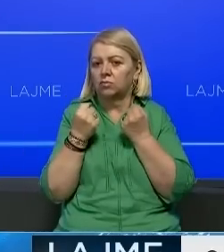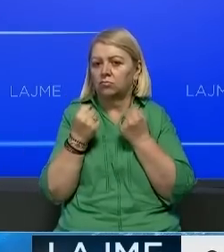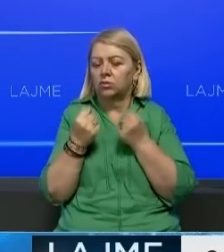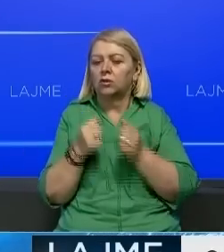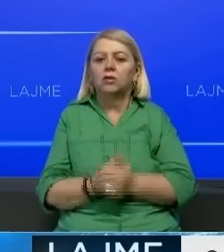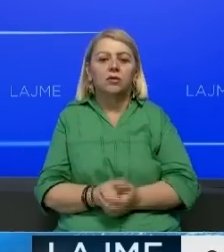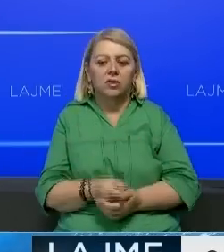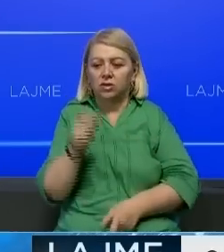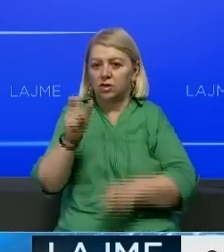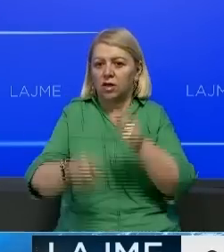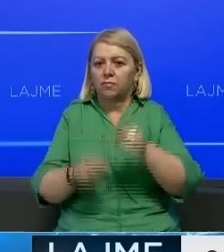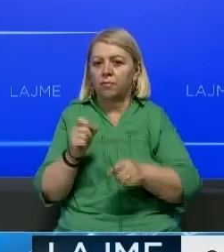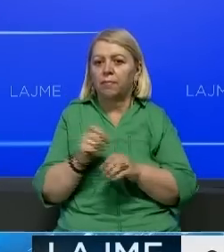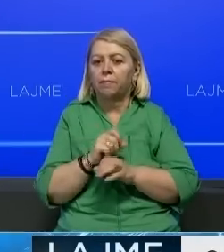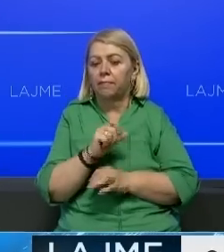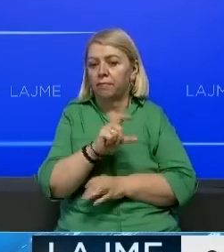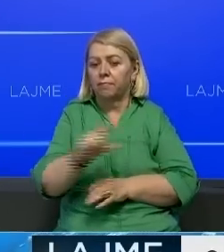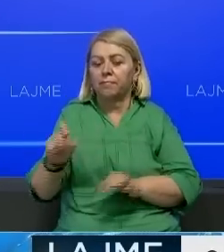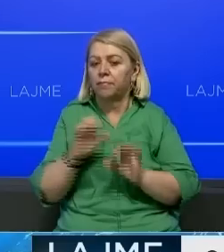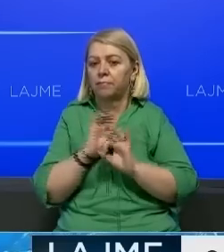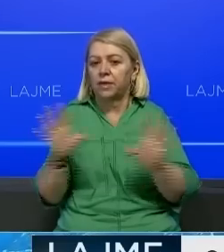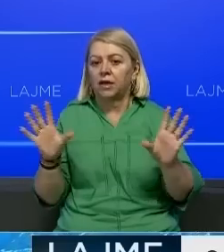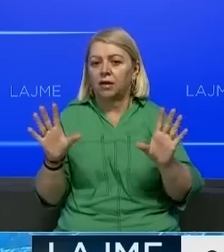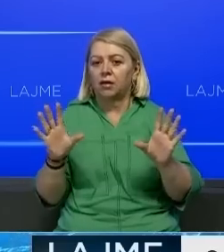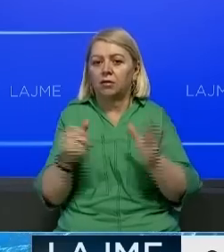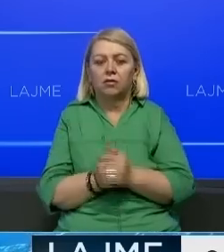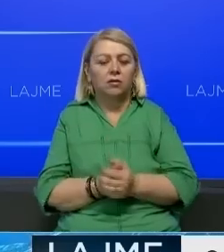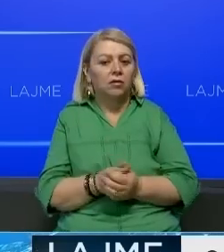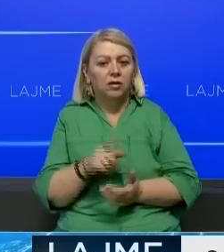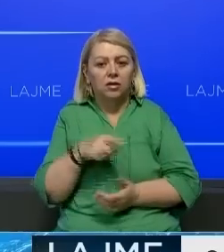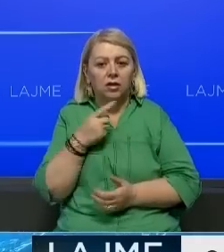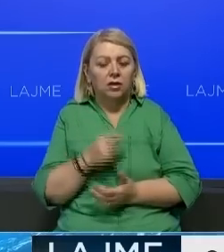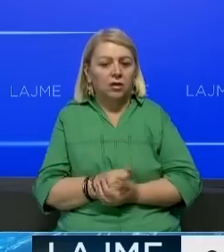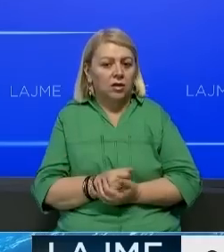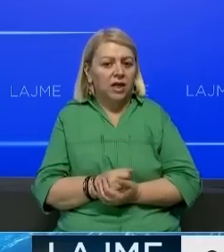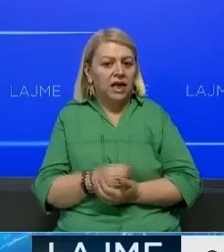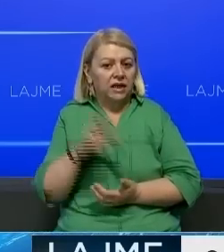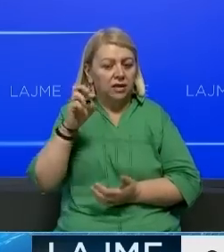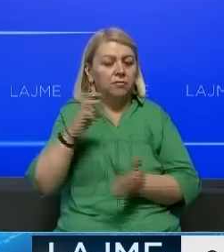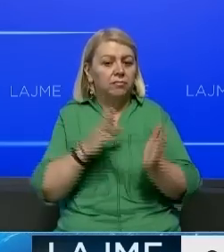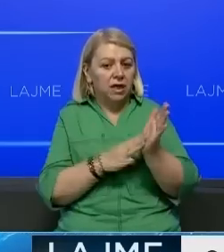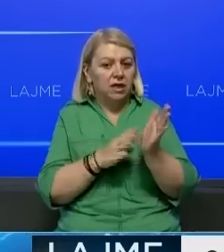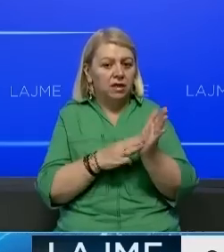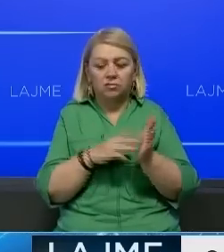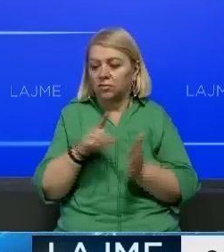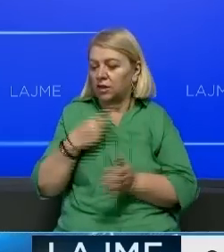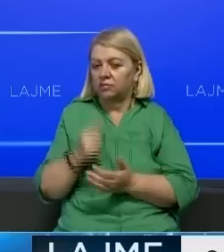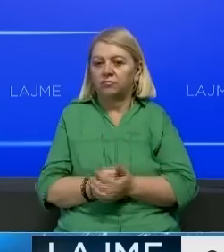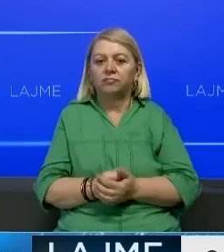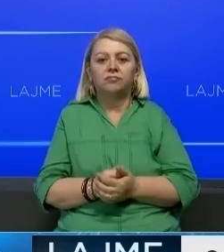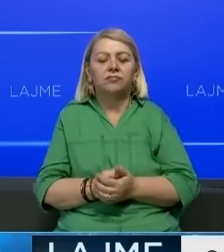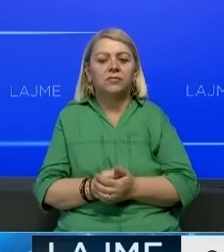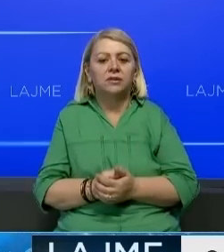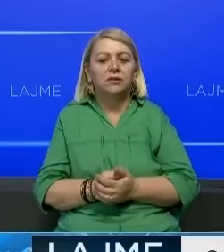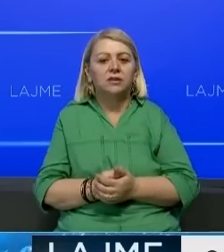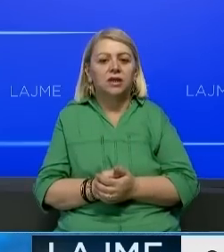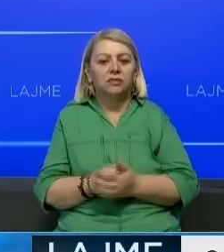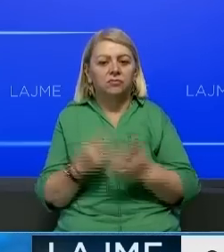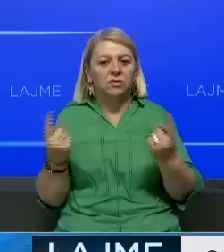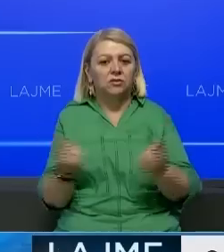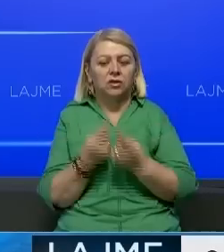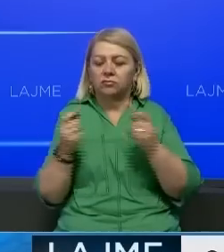tronditës da njerëzve të pafajshëm, derisa ministra e drejtësisë Emily Enger Mehl tha se incidenti ka tronditur vendin.